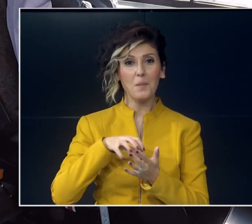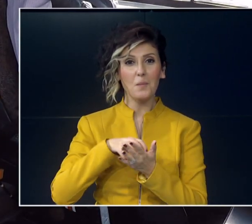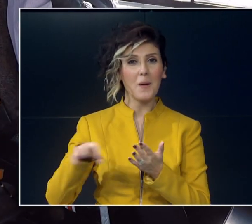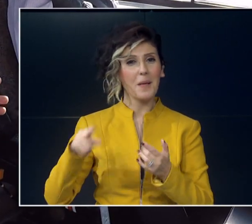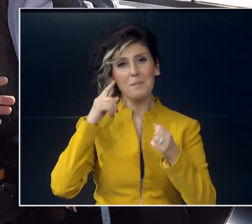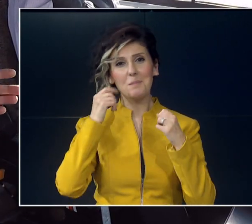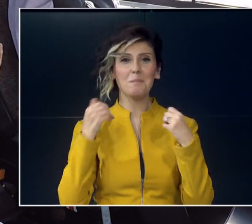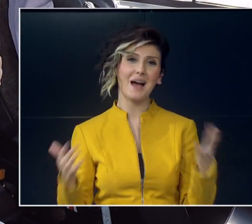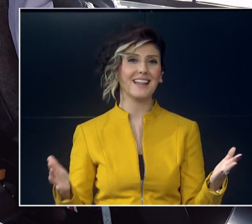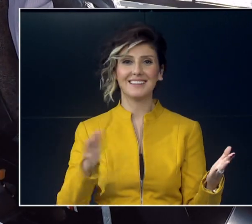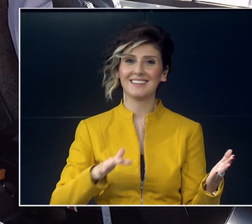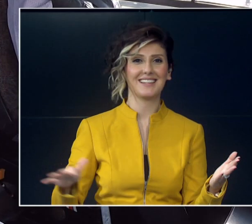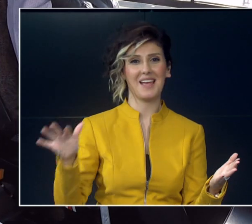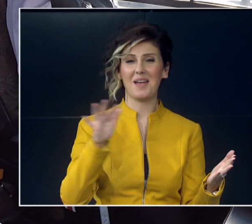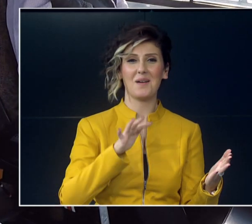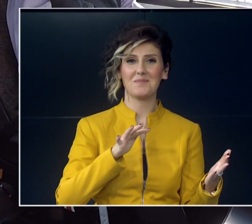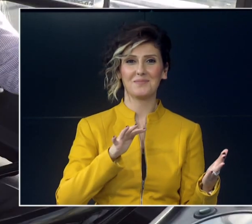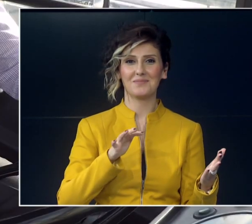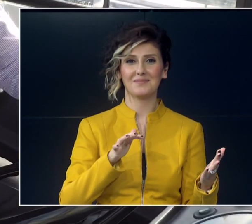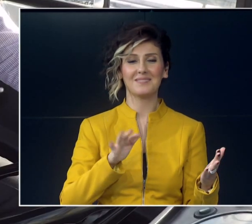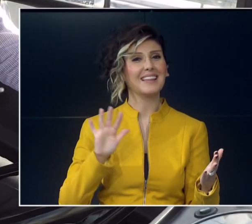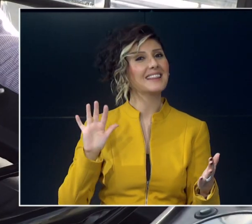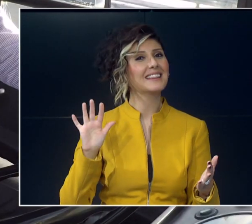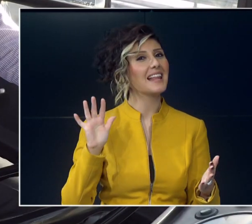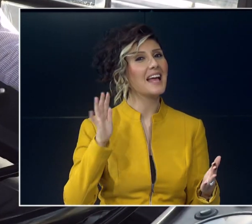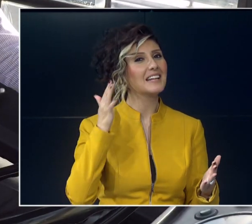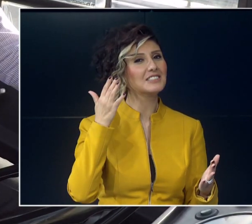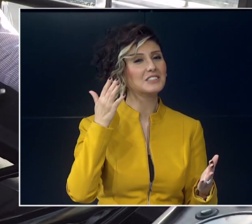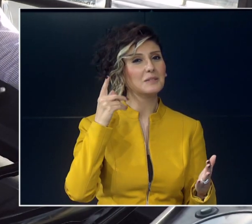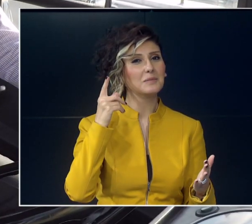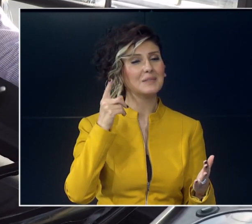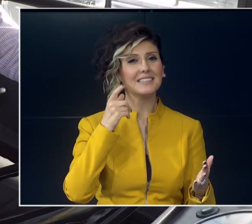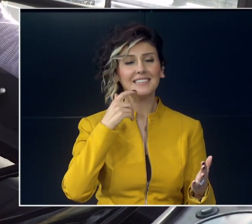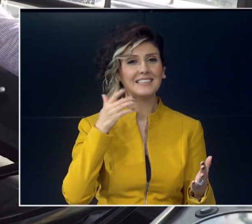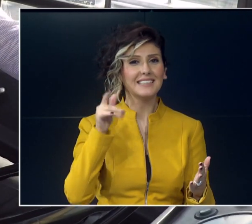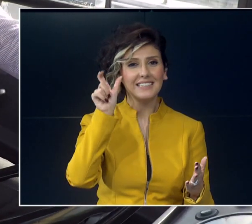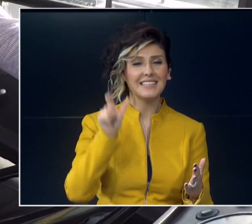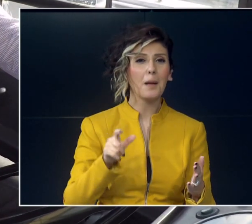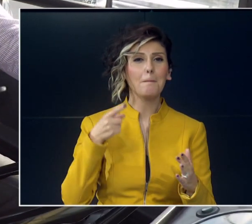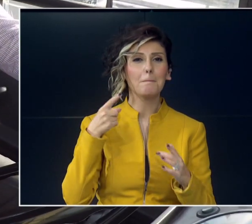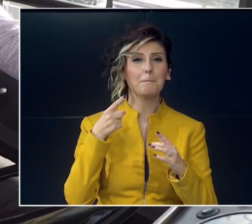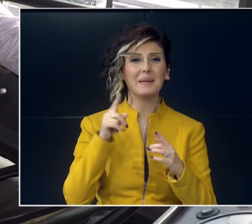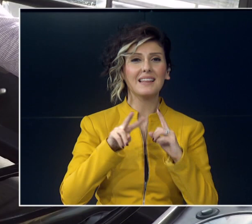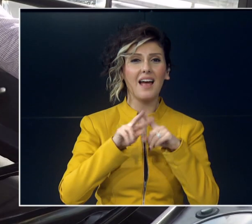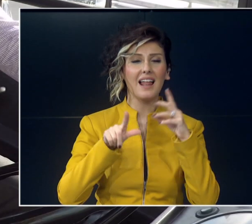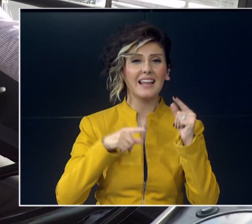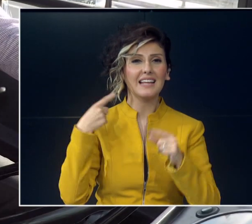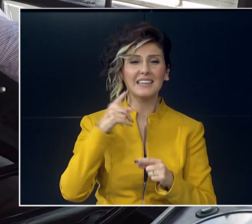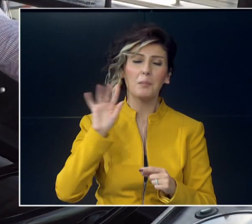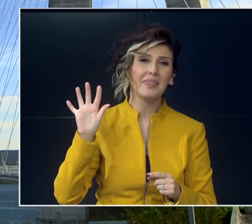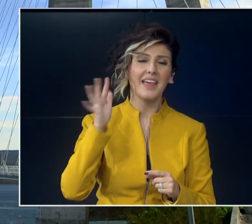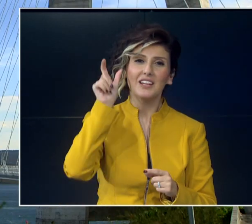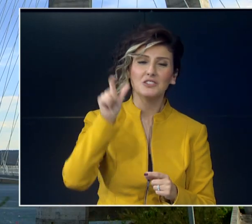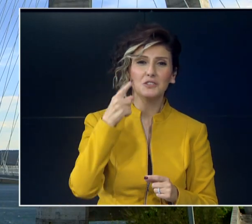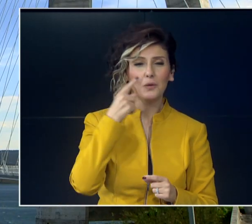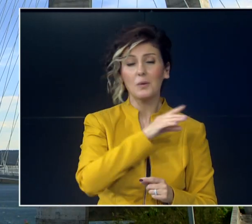bayıldı. Yani şimdi değişik bir binayı yıldırım görüyorlar. O insanlar için